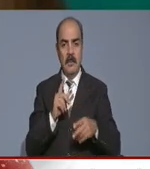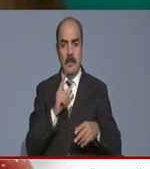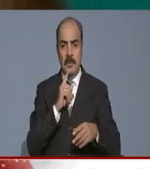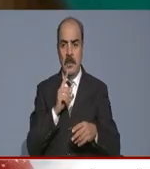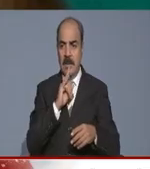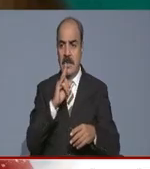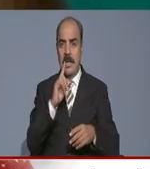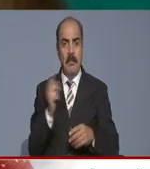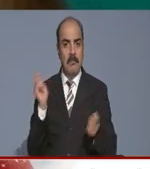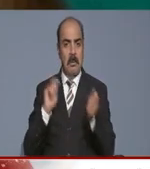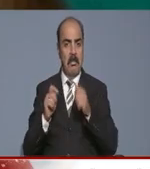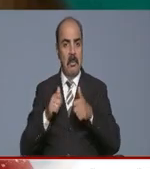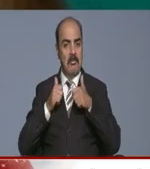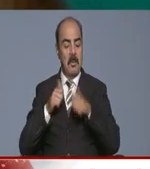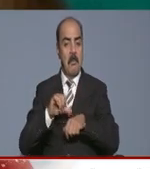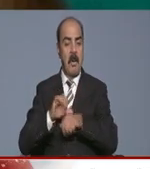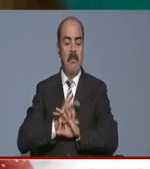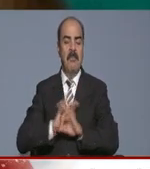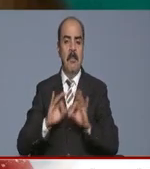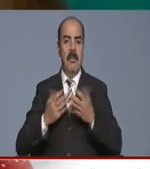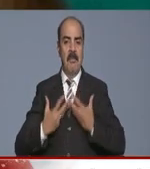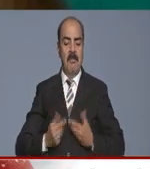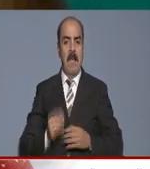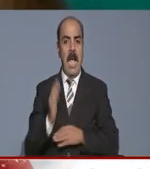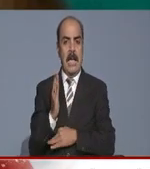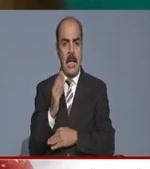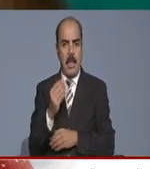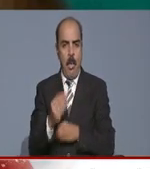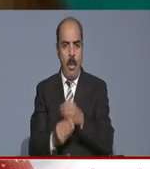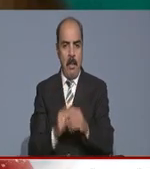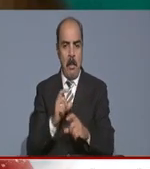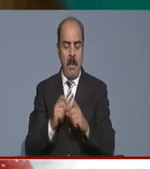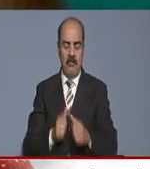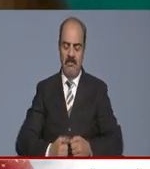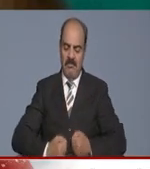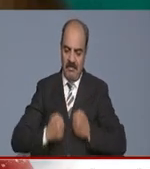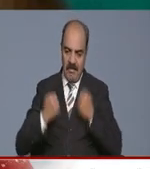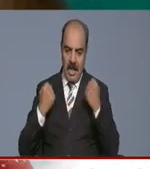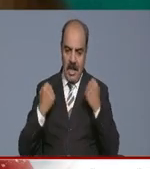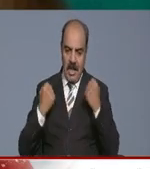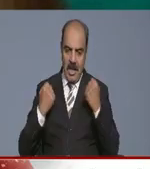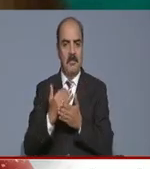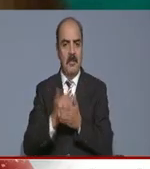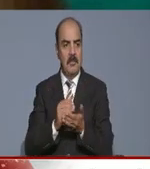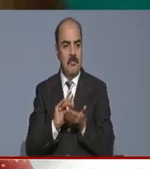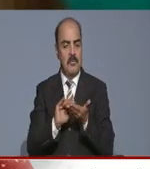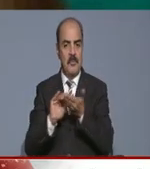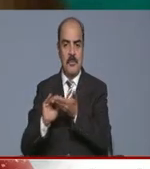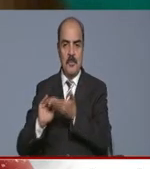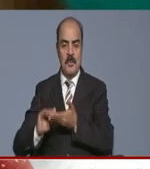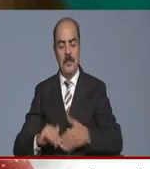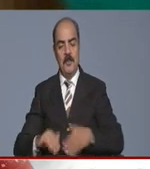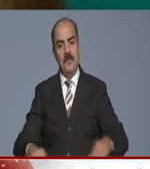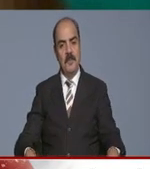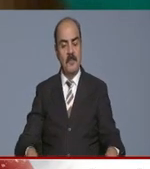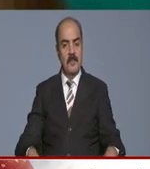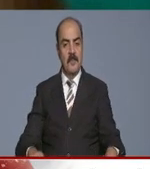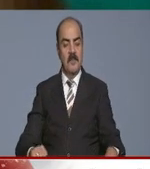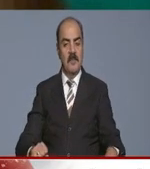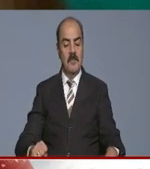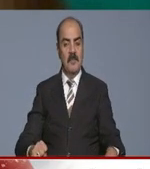بمرور عشر سنوات على إنشائه قد أسس بنية تحتية لتعزيز اقتصادنا، كذلك